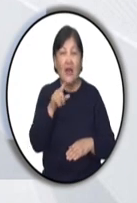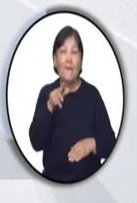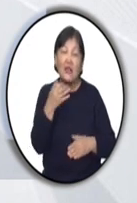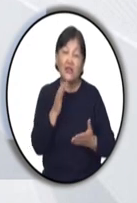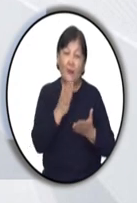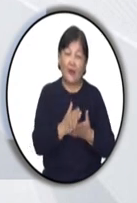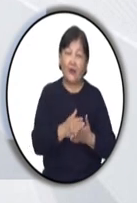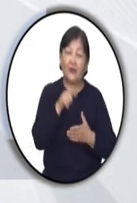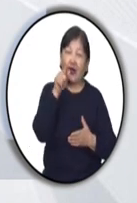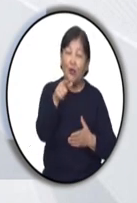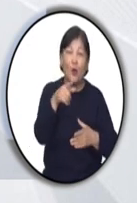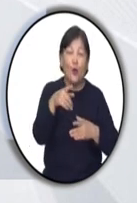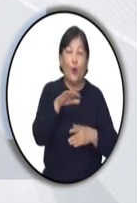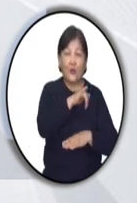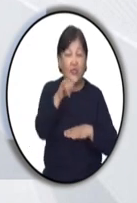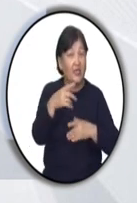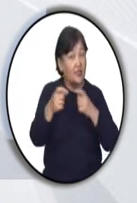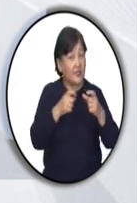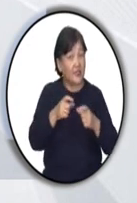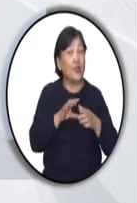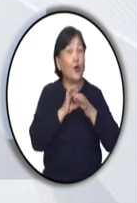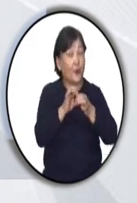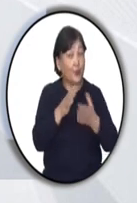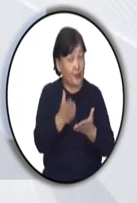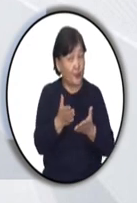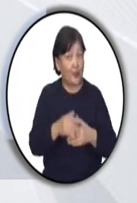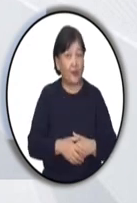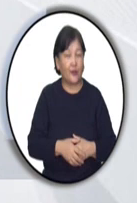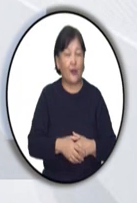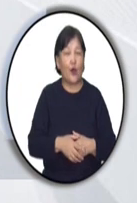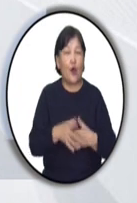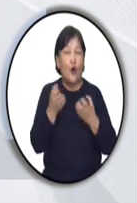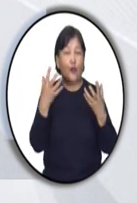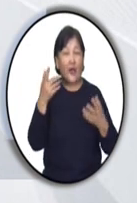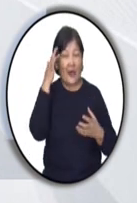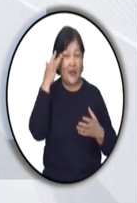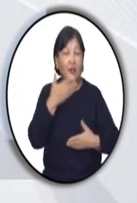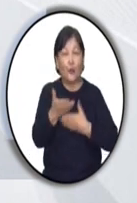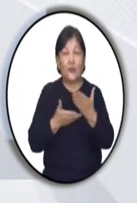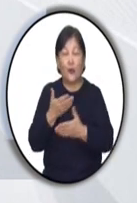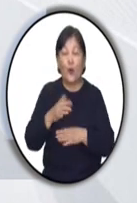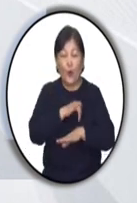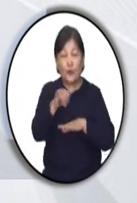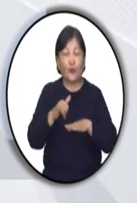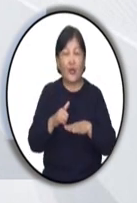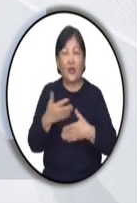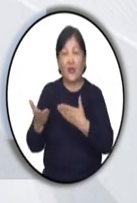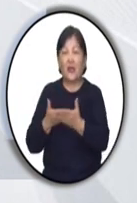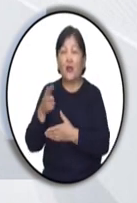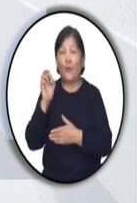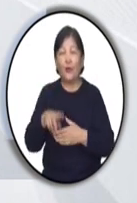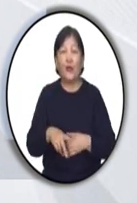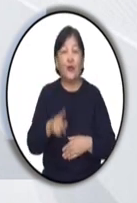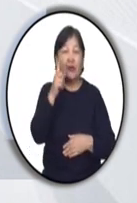байна гэж болно. Тэгэхээр зэрэг тэр улсын эдийн засгийн өсөлт бууралтаас аюу хамааралтай байна гэсэн болдго юм байна. За олон тооны улсад экспорт